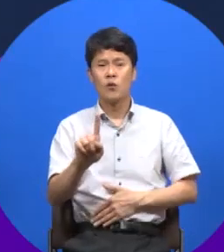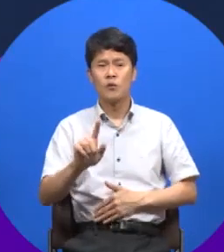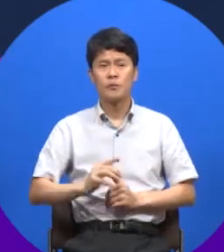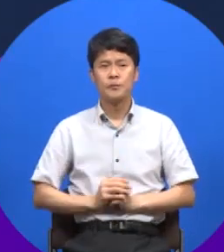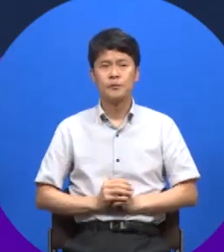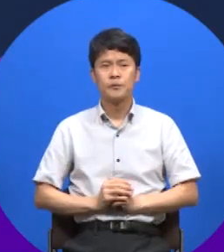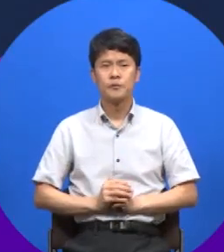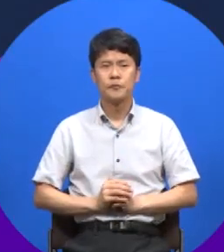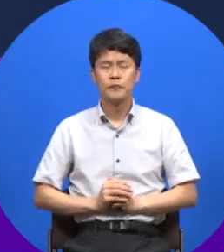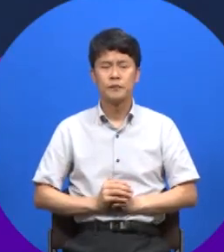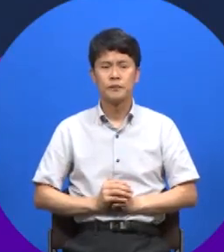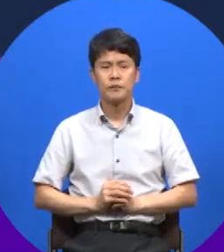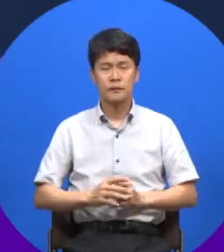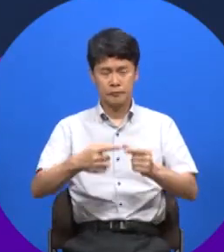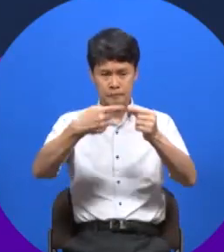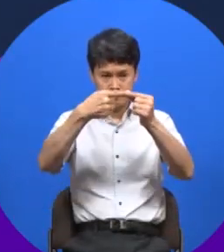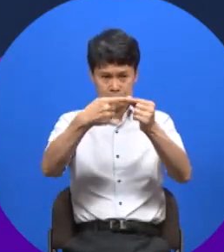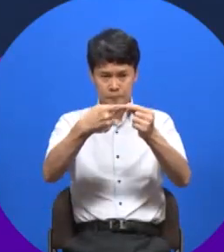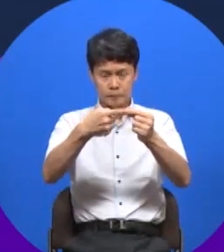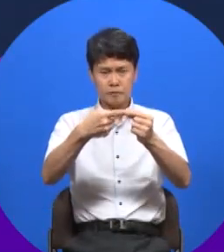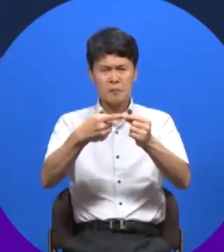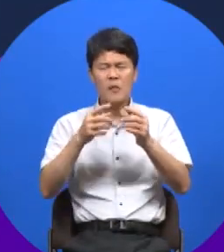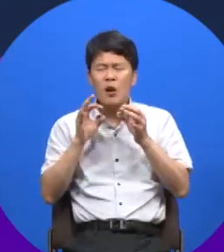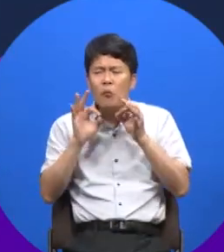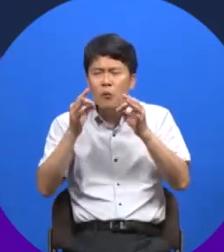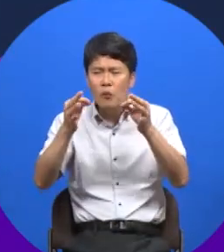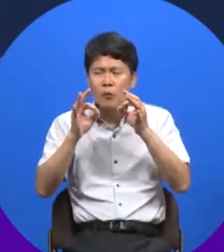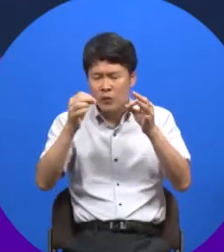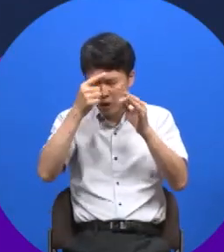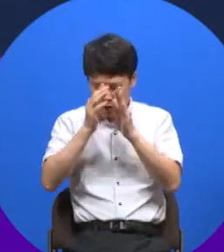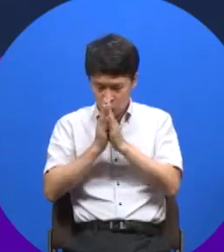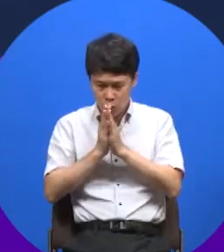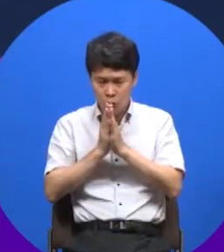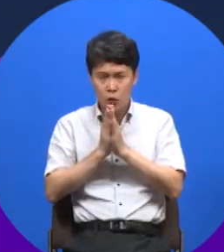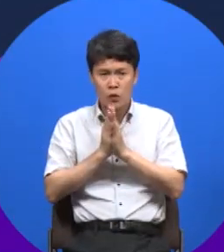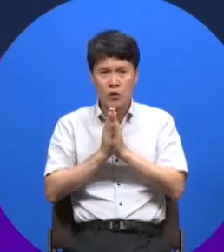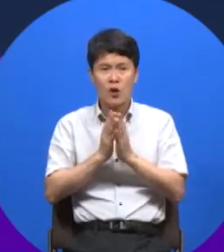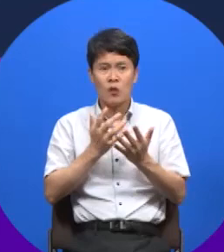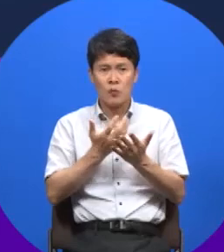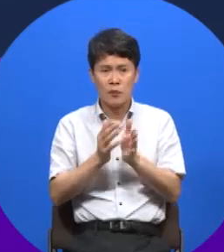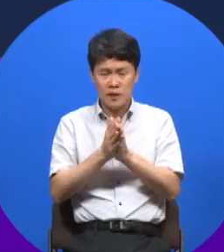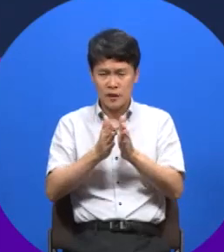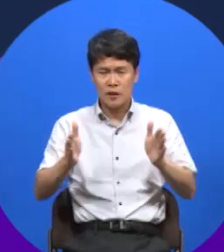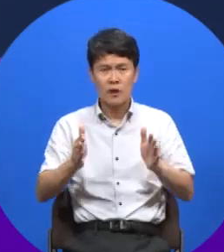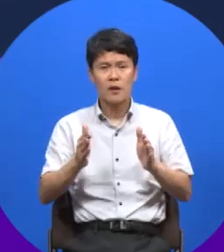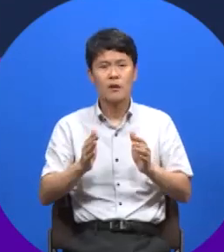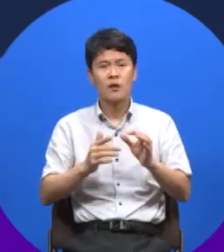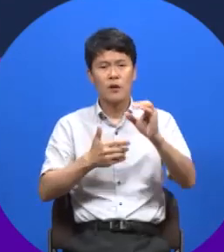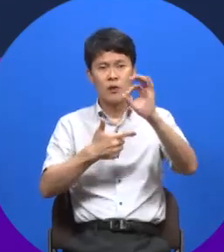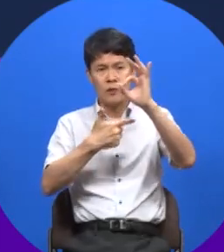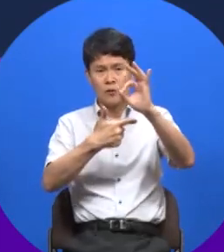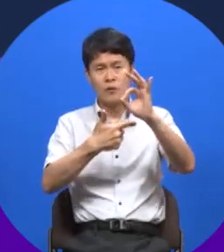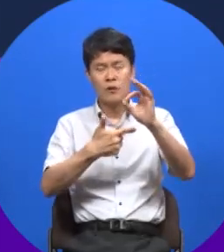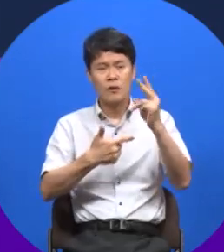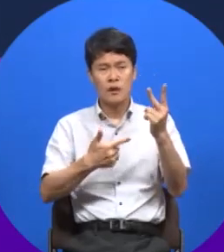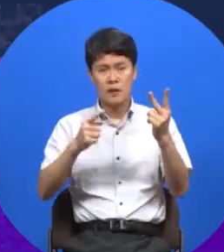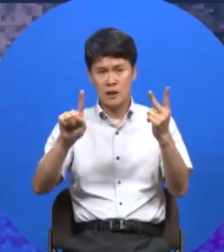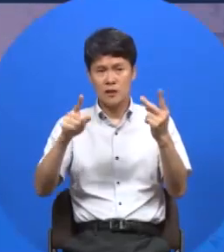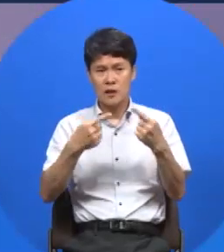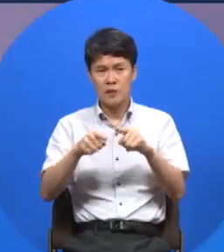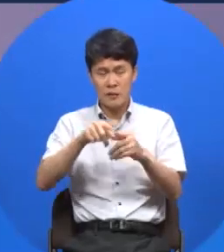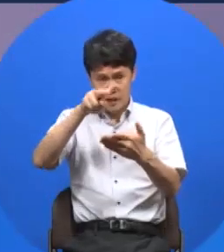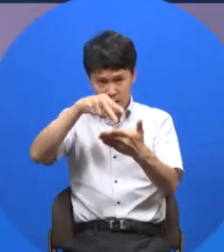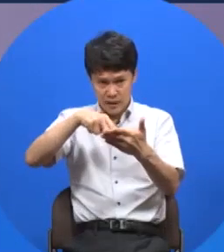무엇일까요? 첫째는 부르짖는 기도입니다. 여기 본문이 시작되는 요나서 2장 1절을 함께